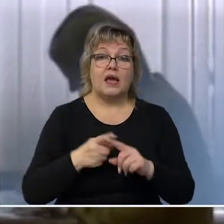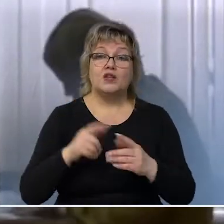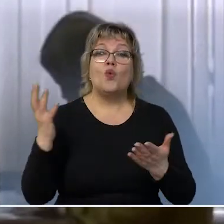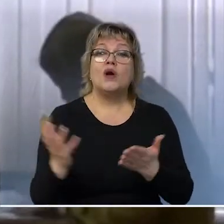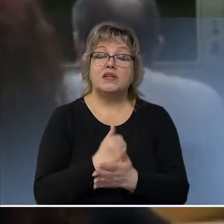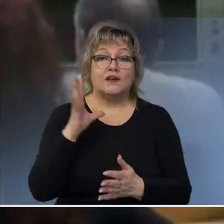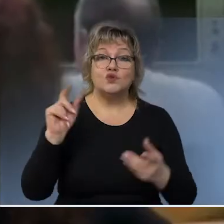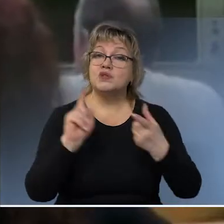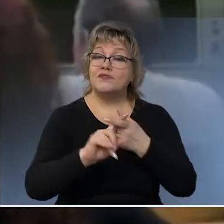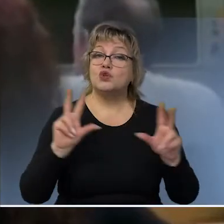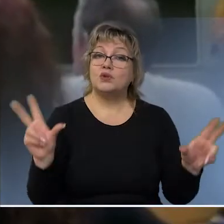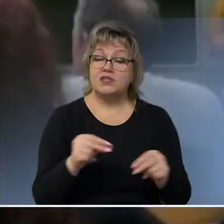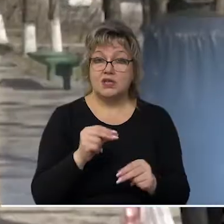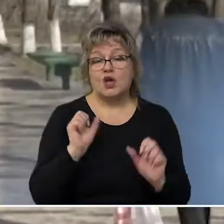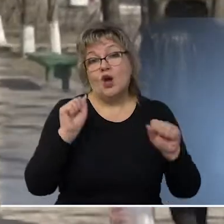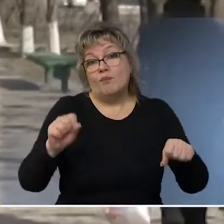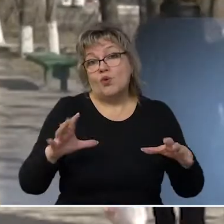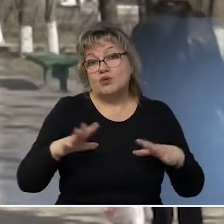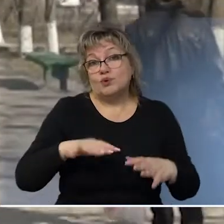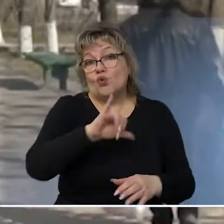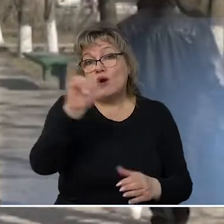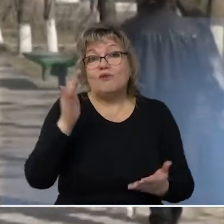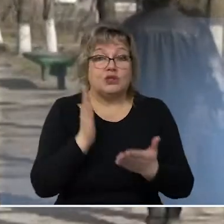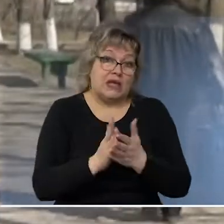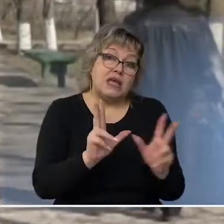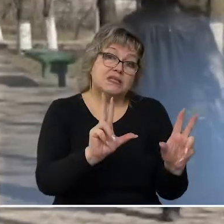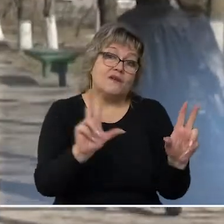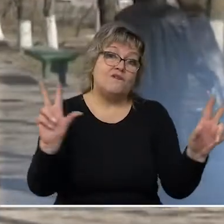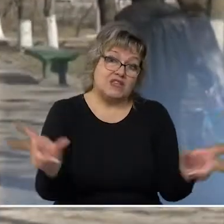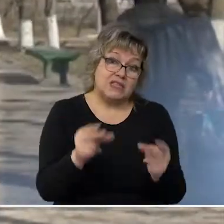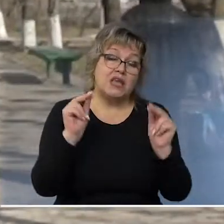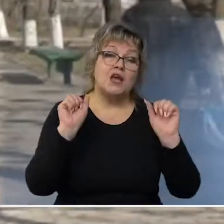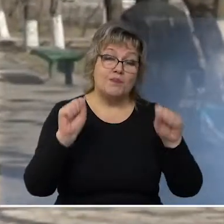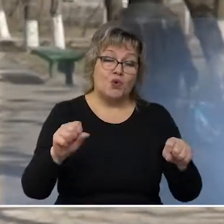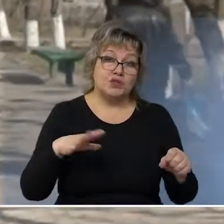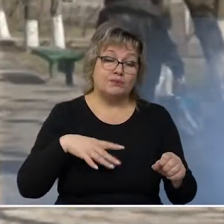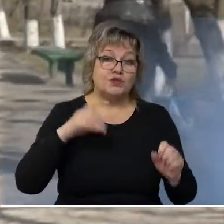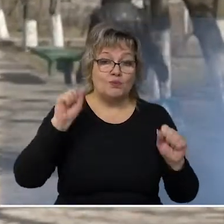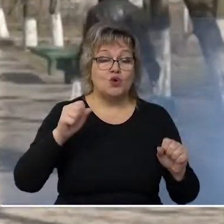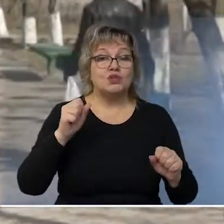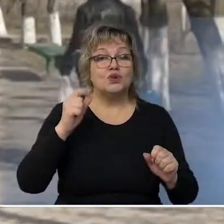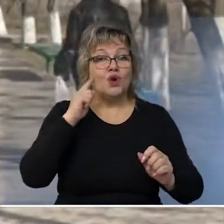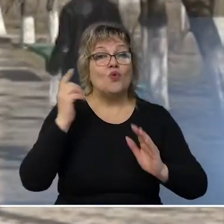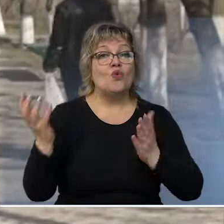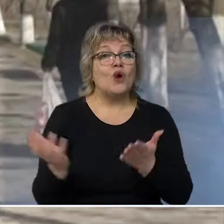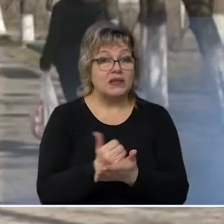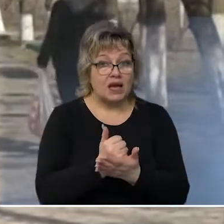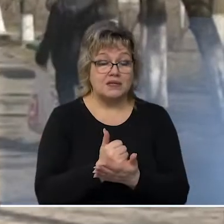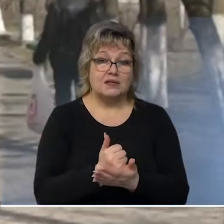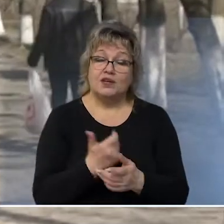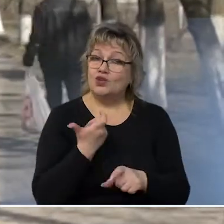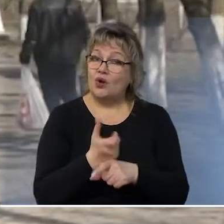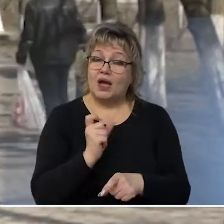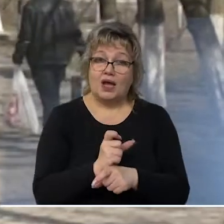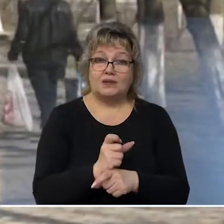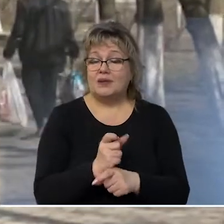это угадайка, и все зависит от везения? Ну, может быть, если у кого-то есть везение, то кто-то может, наверное, угадать, но это